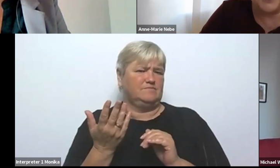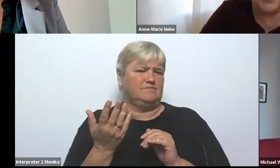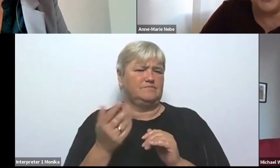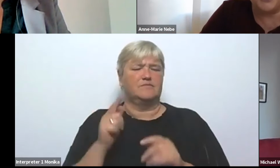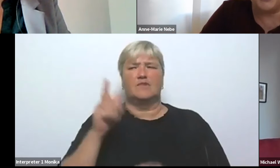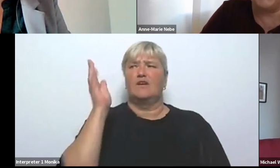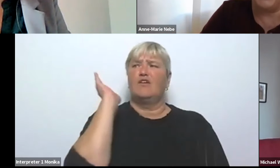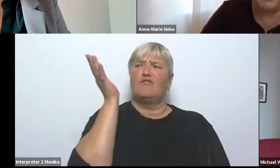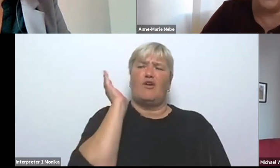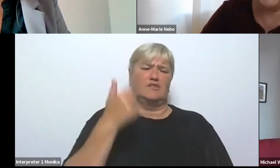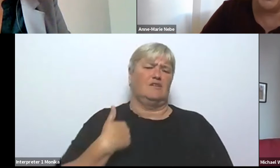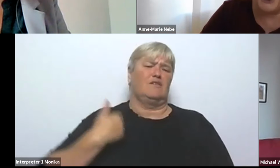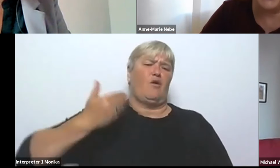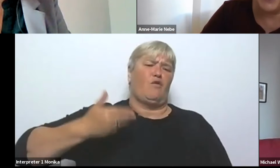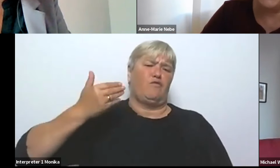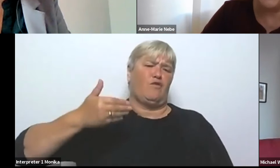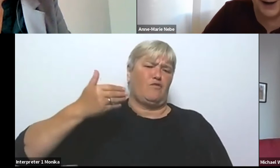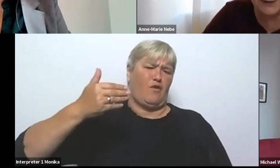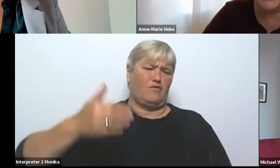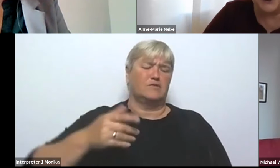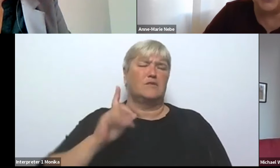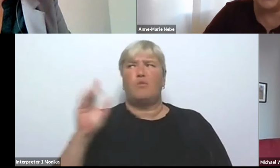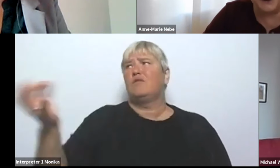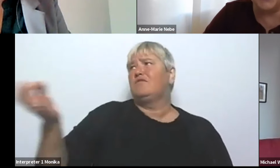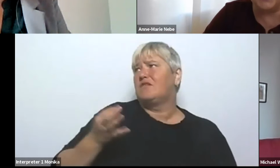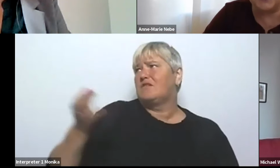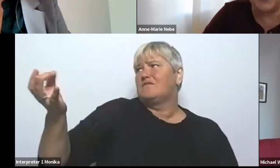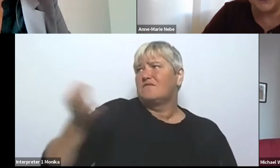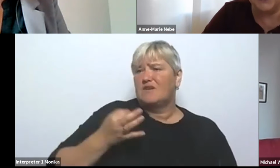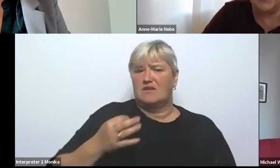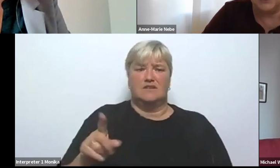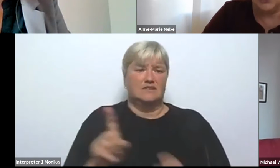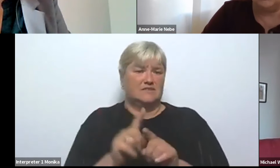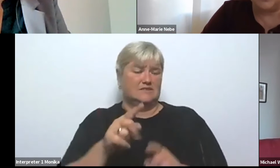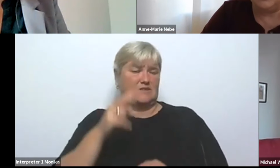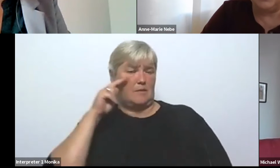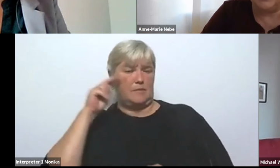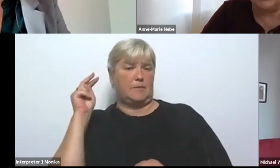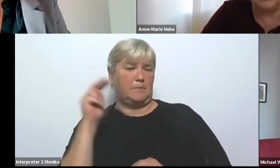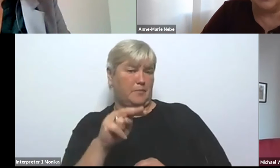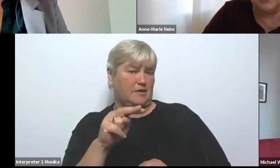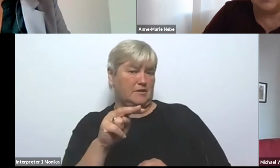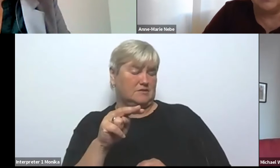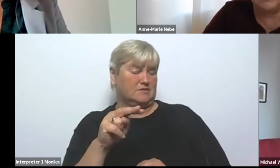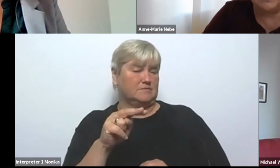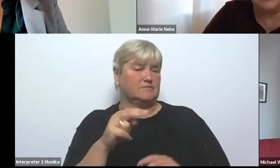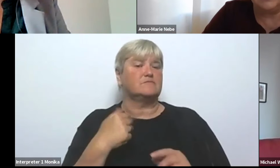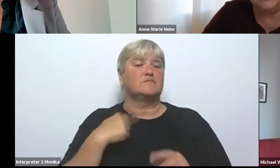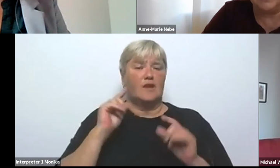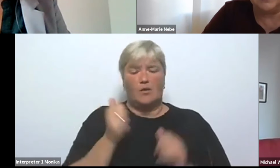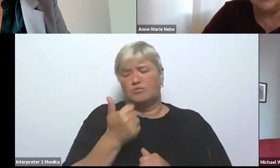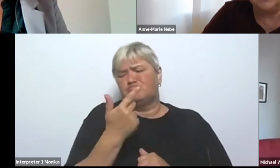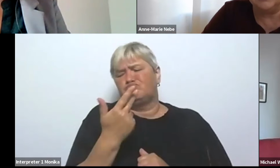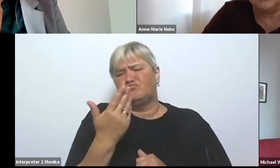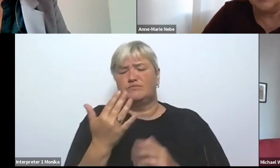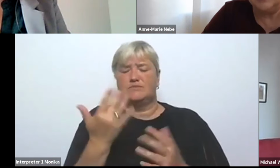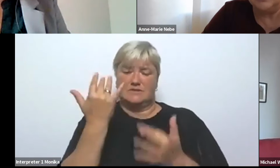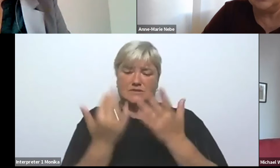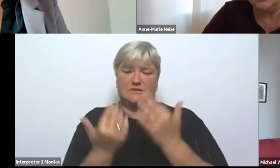Vorträge auch sehr häufig oder ich werde auch sehr häufig danach gefragt, genau nach diesen Aspekten. Und habe hier natürlich auch einiges an